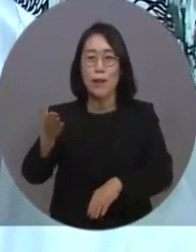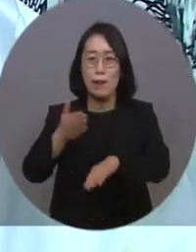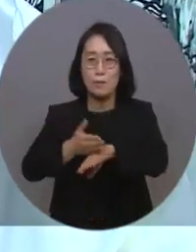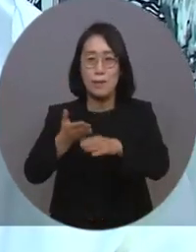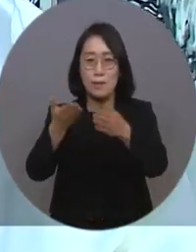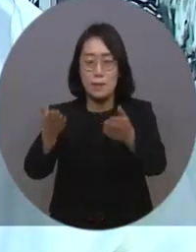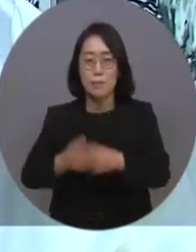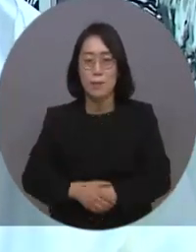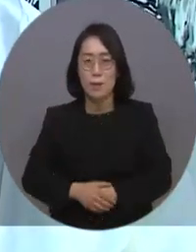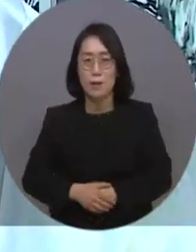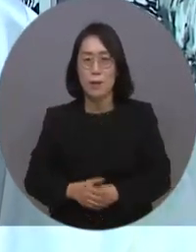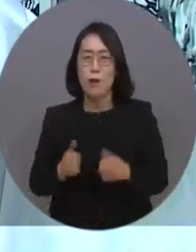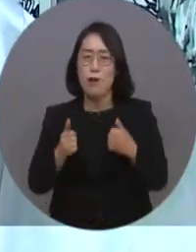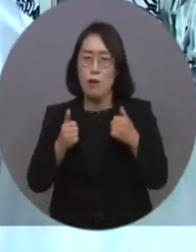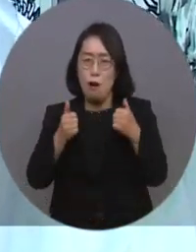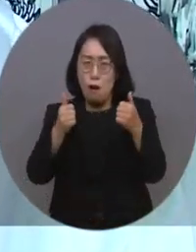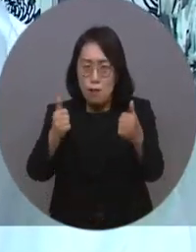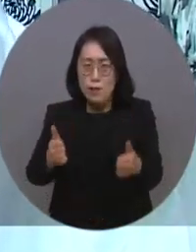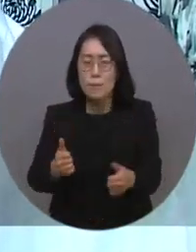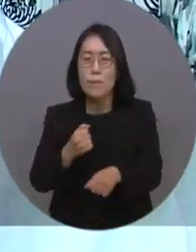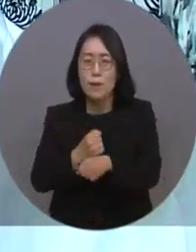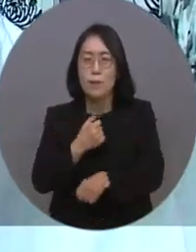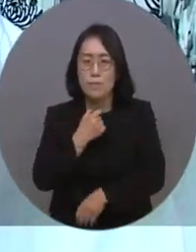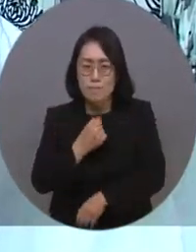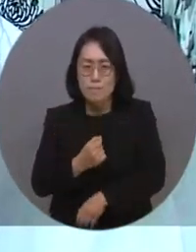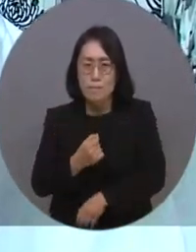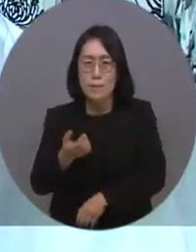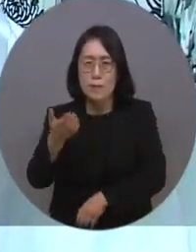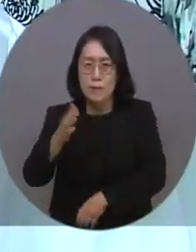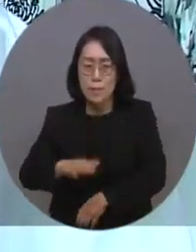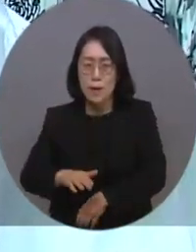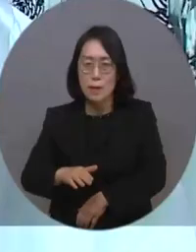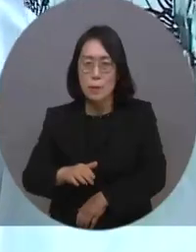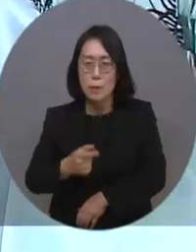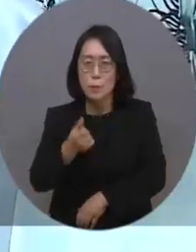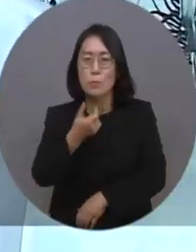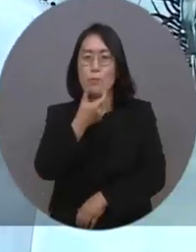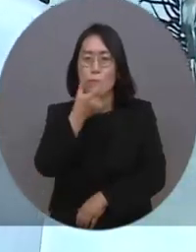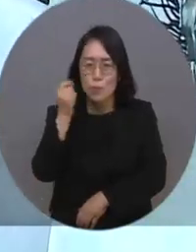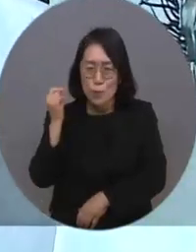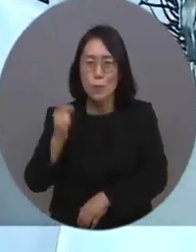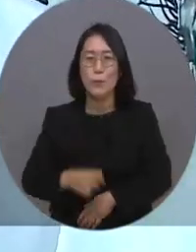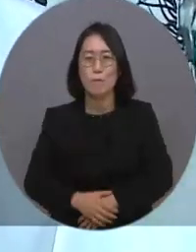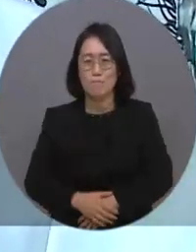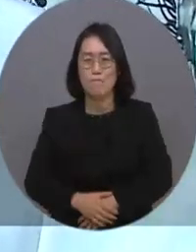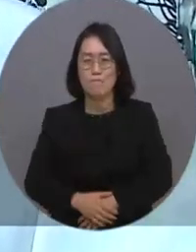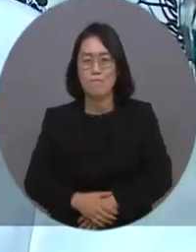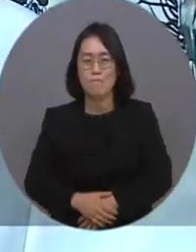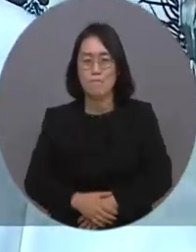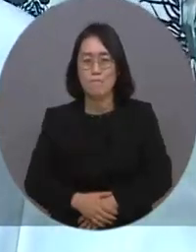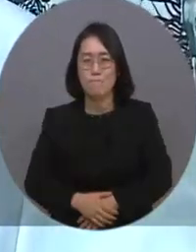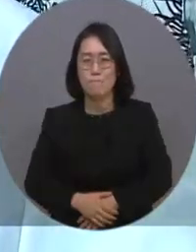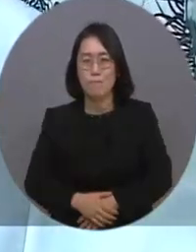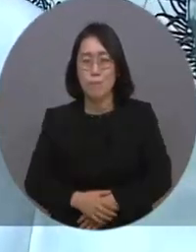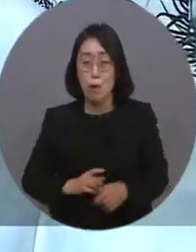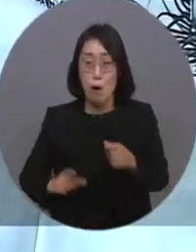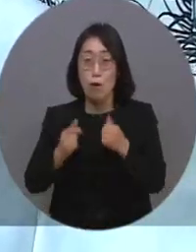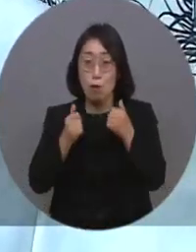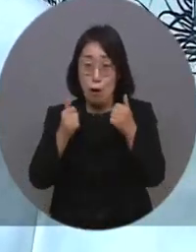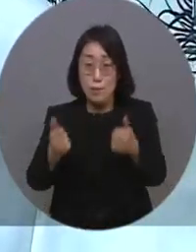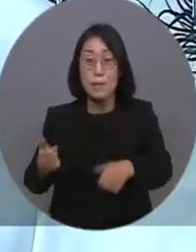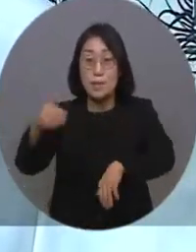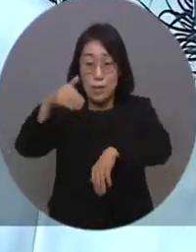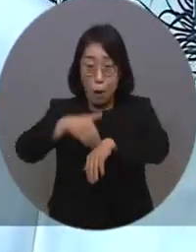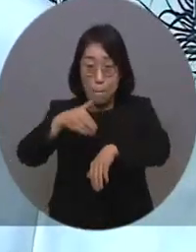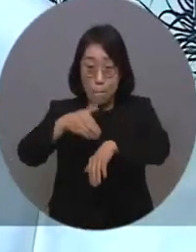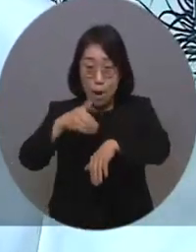저도 열심히 하려고 했는데 잘 안 되나 봐요. 너무 더 열심히 해서